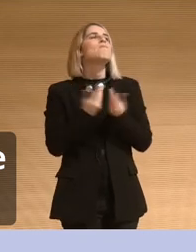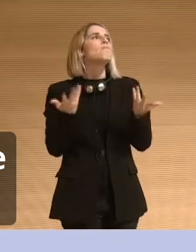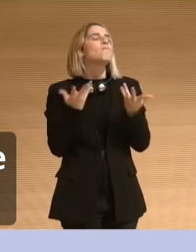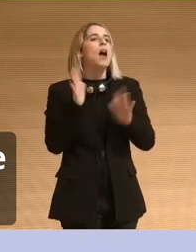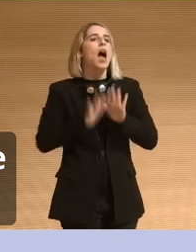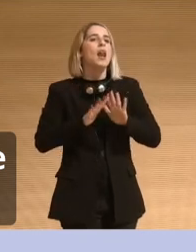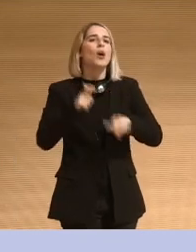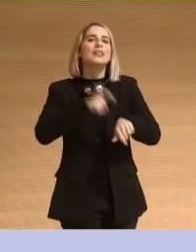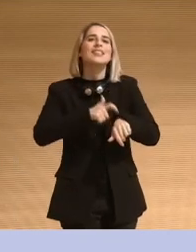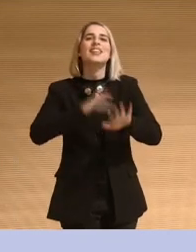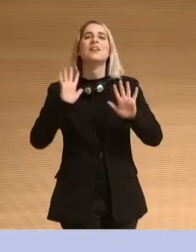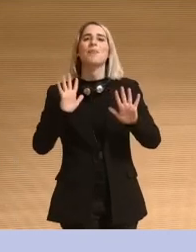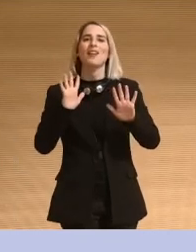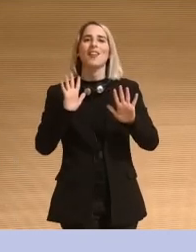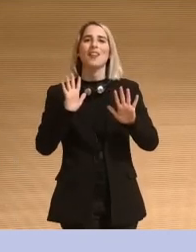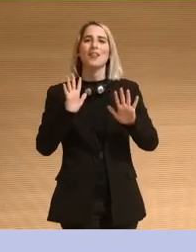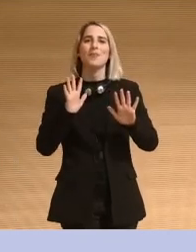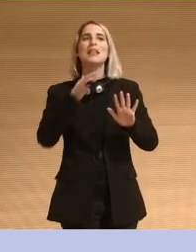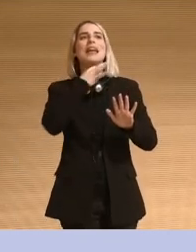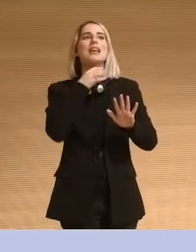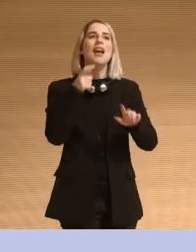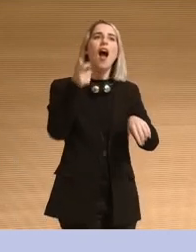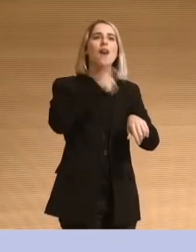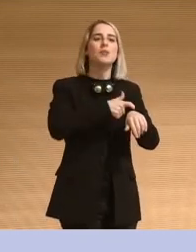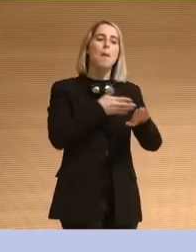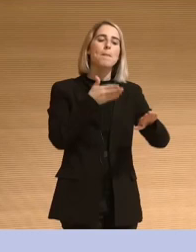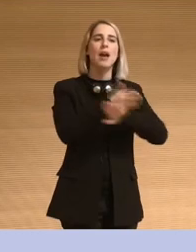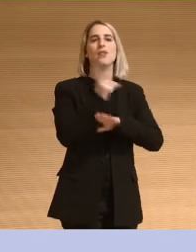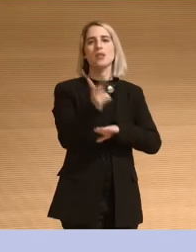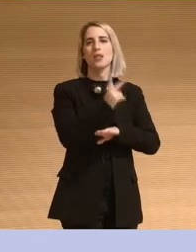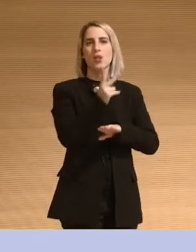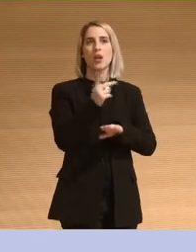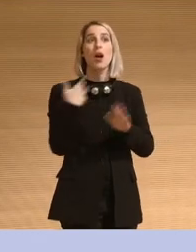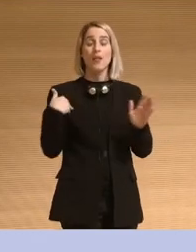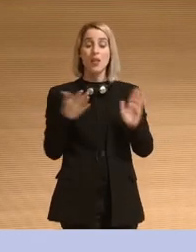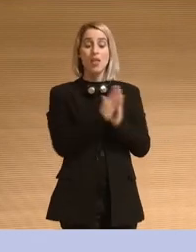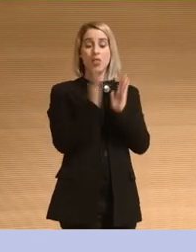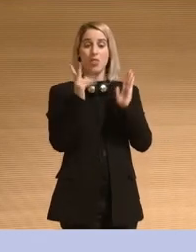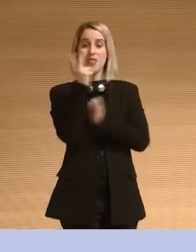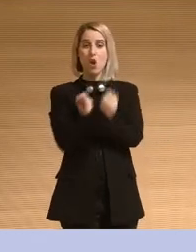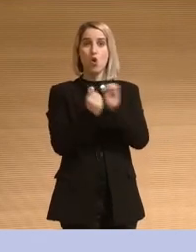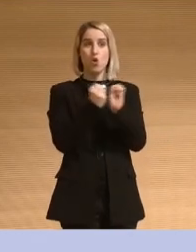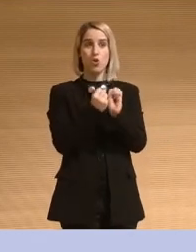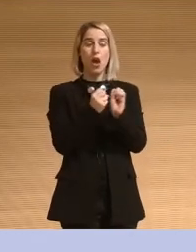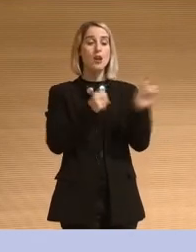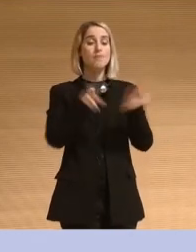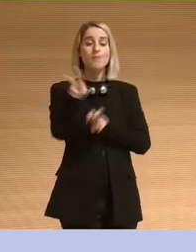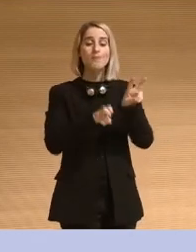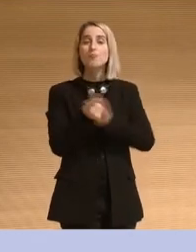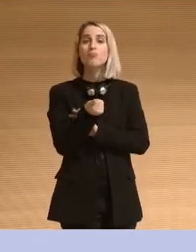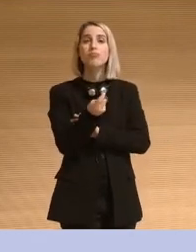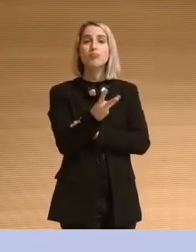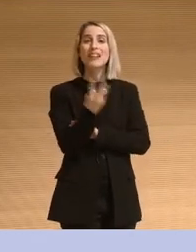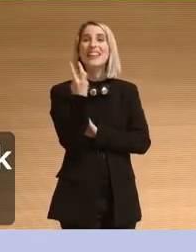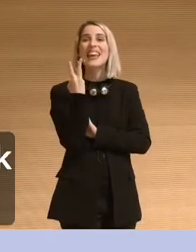στην κατάλληλη ώρα, τη στιγμή που χρειάστηκε να γίνει παρέμβαση στην κοινότητα. Συγκεντρώθηκαν 300 ιστορίες, 300 αντικείμενα και έχουμε πια